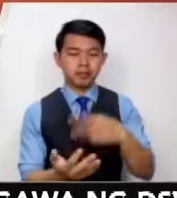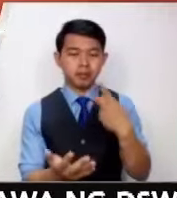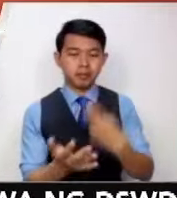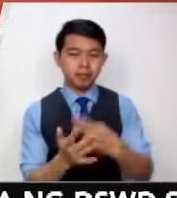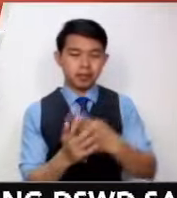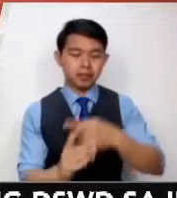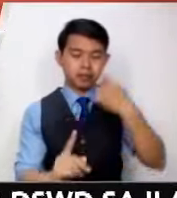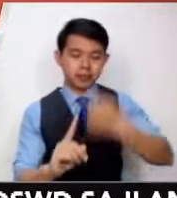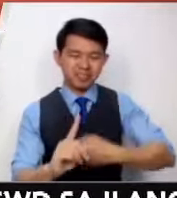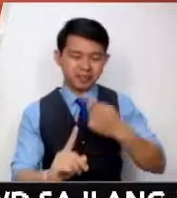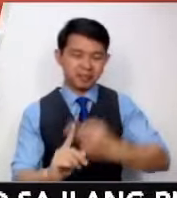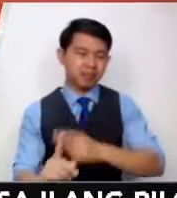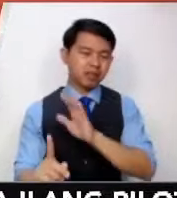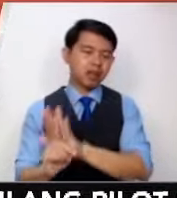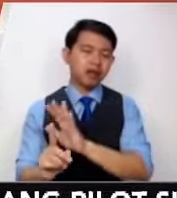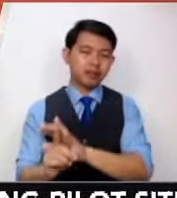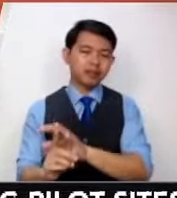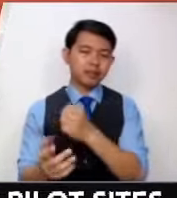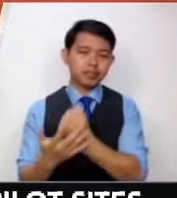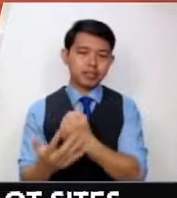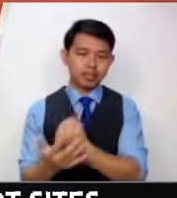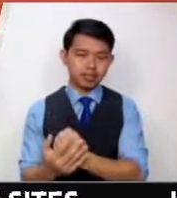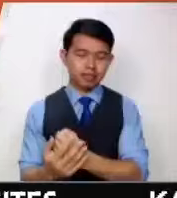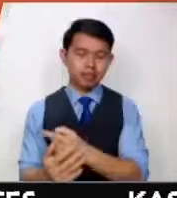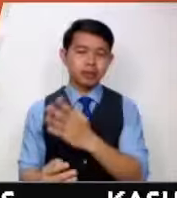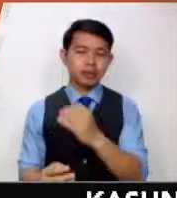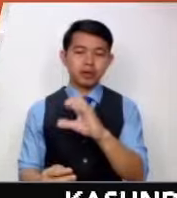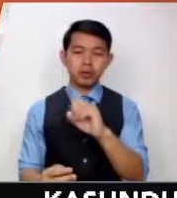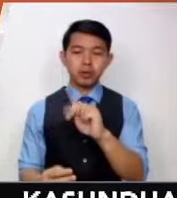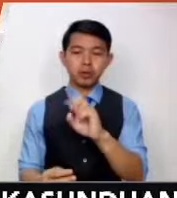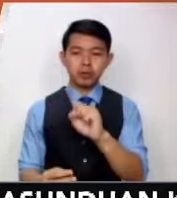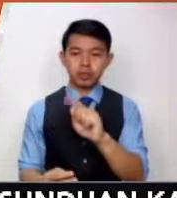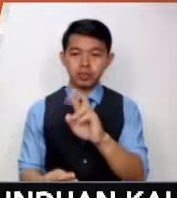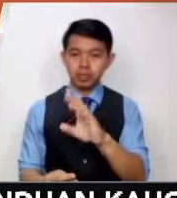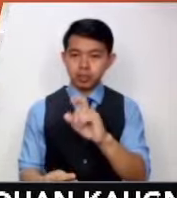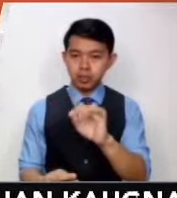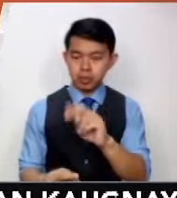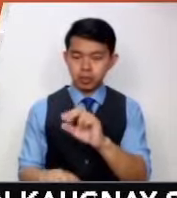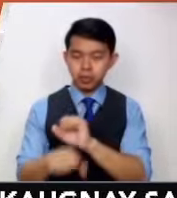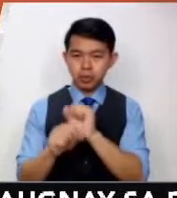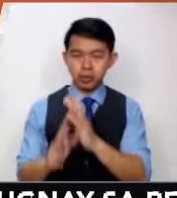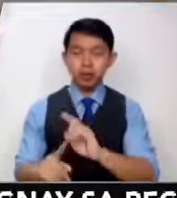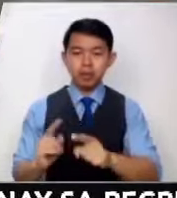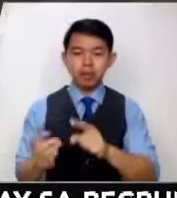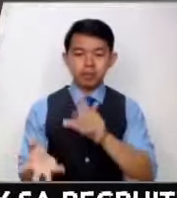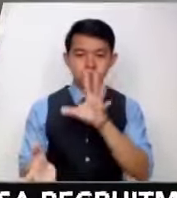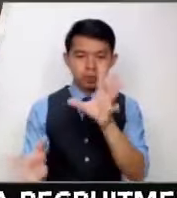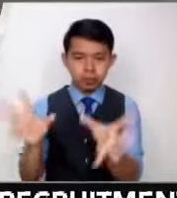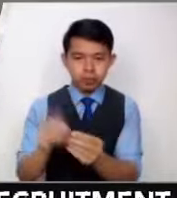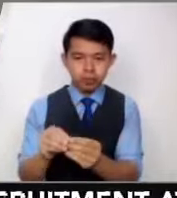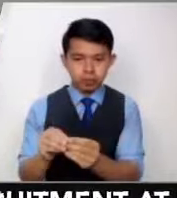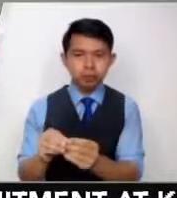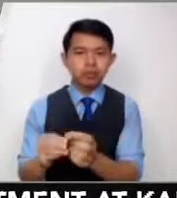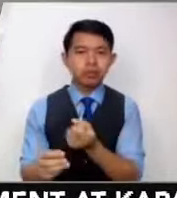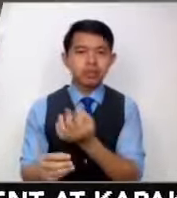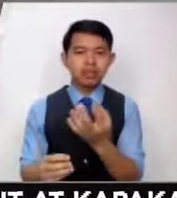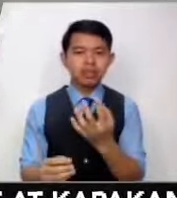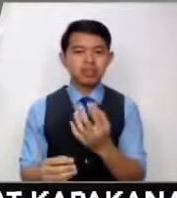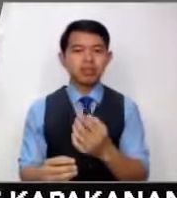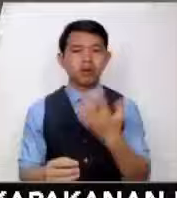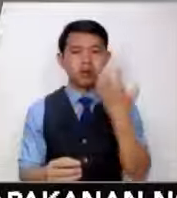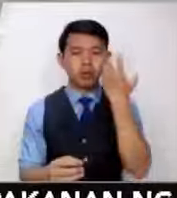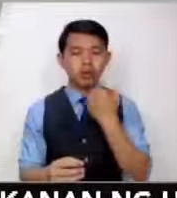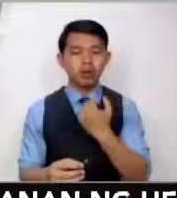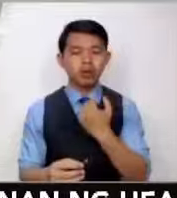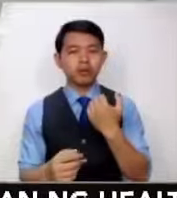worker. Nang kwentahin niya ang gastos at bayarin nilang mag-anak, higit ito sa kita niya kada buwan. Sa lagay na yan, tinitipid na nila